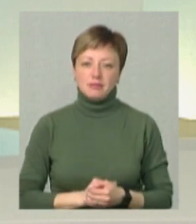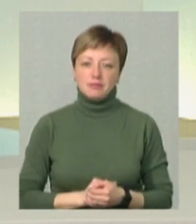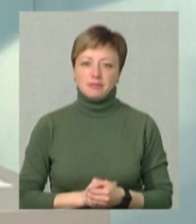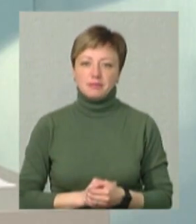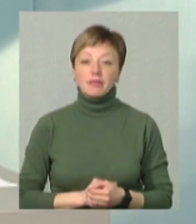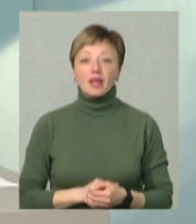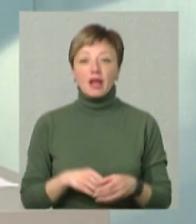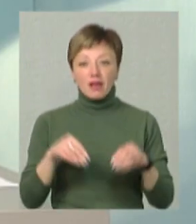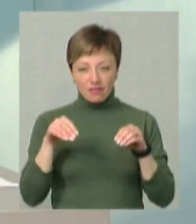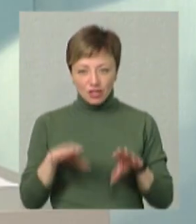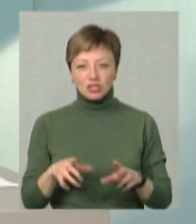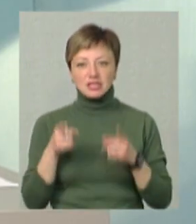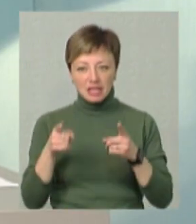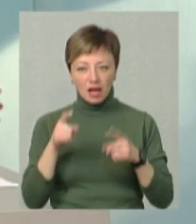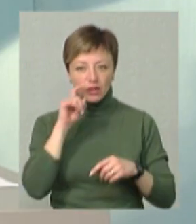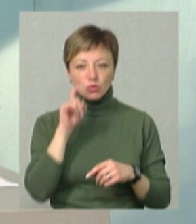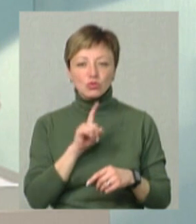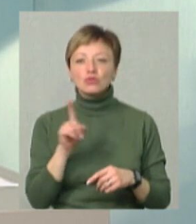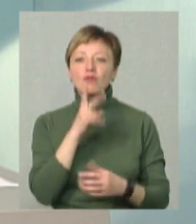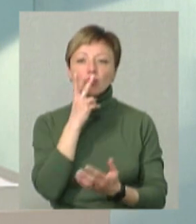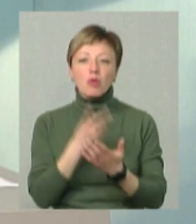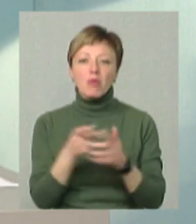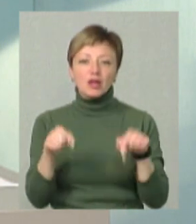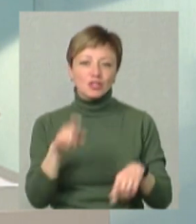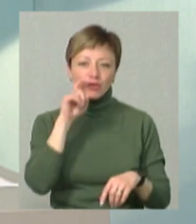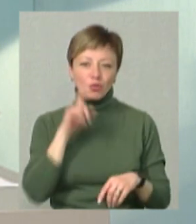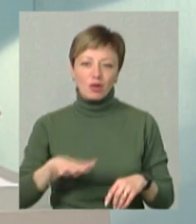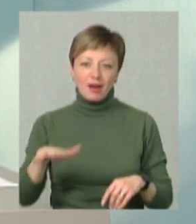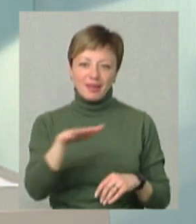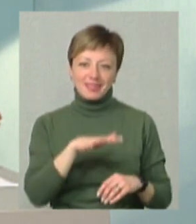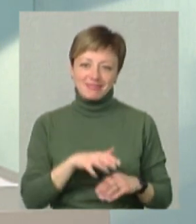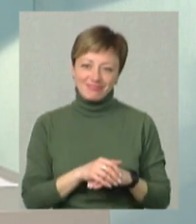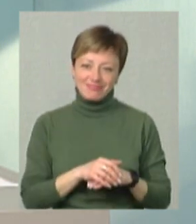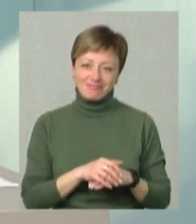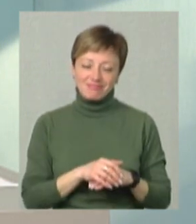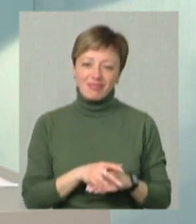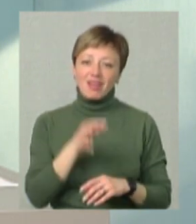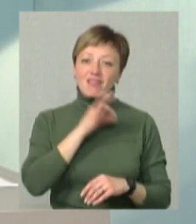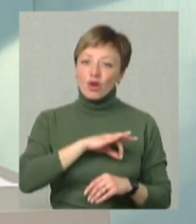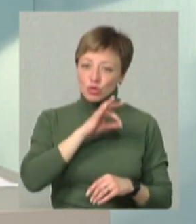І вирішили залякати Україну, що вони побачили в Україні.